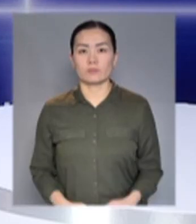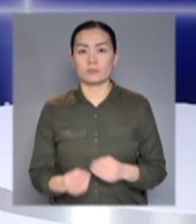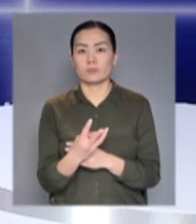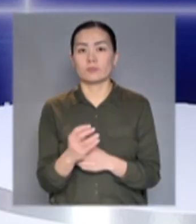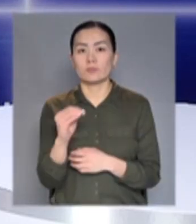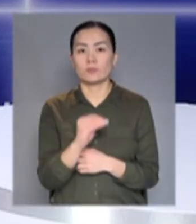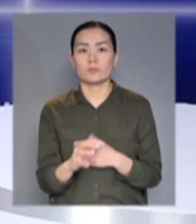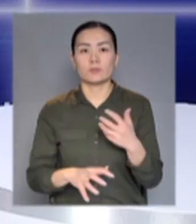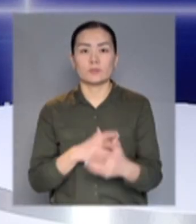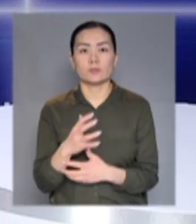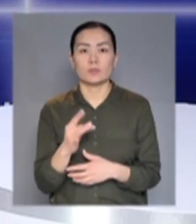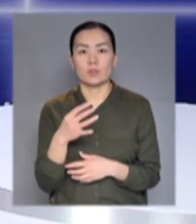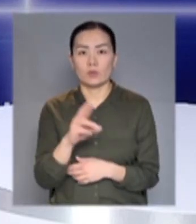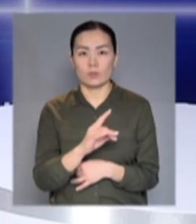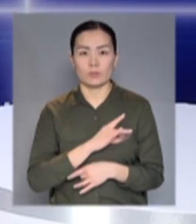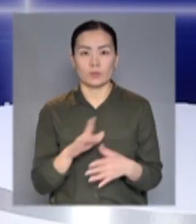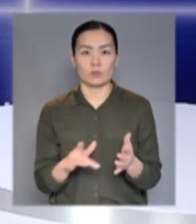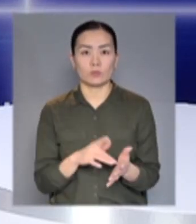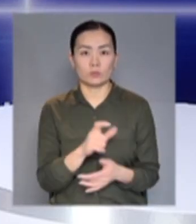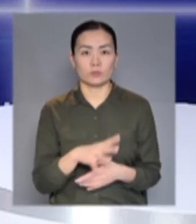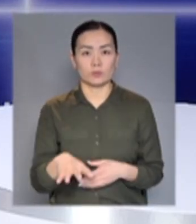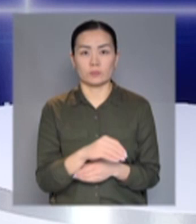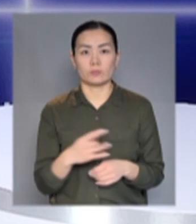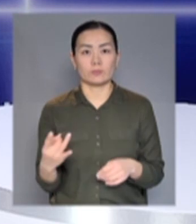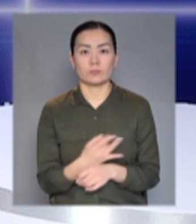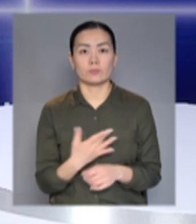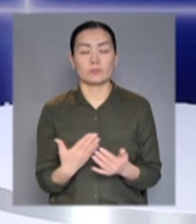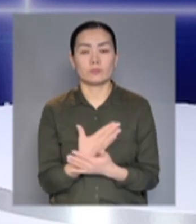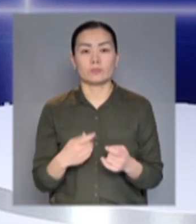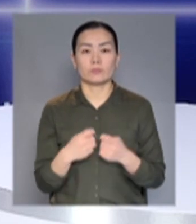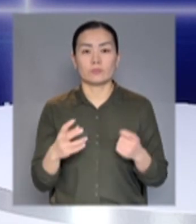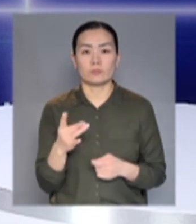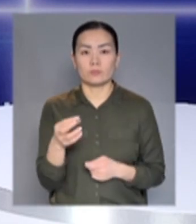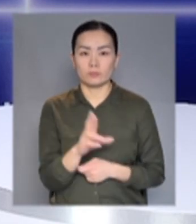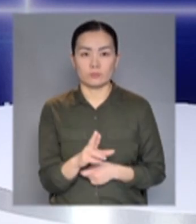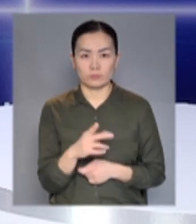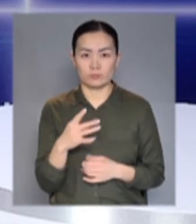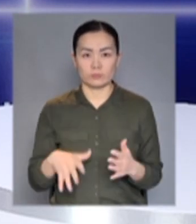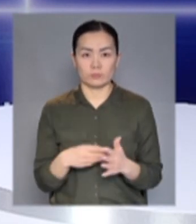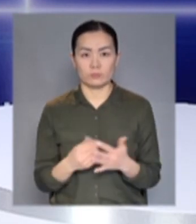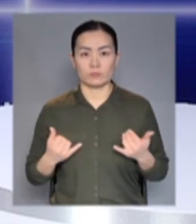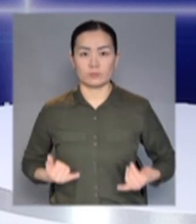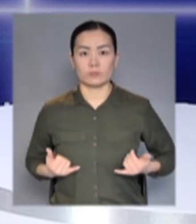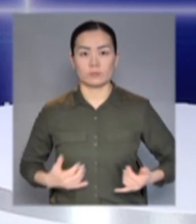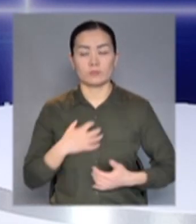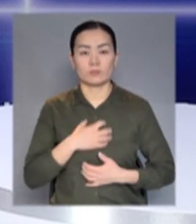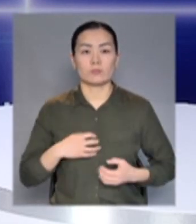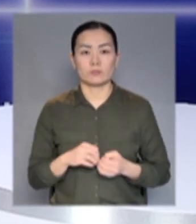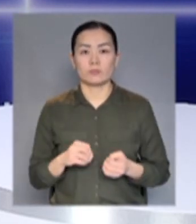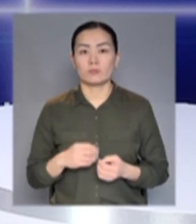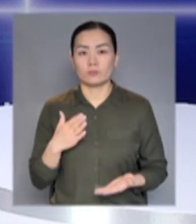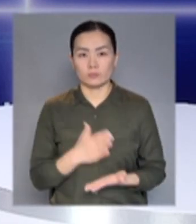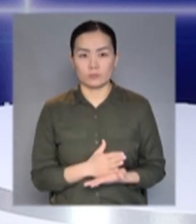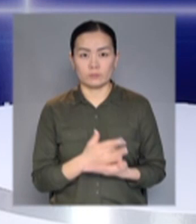13-ші ақпан дүниежүзілік радио күні. Қалың тыңдарманды алғаш ақпараттандырған радио құрылғы бүгінгі күнге дейін маңызын жоғалтқан